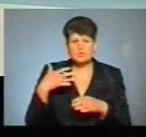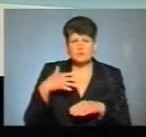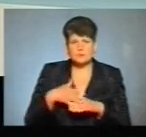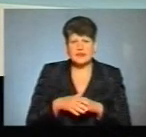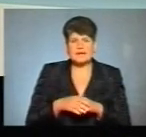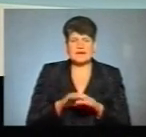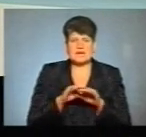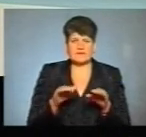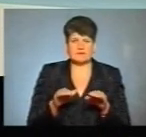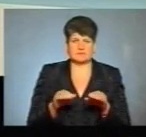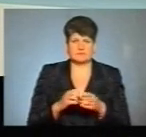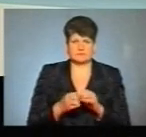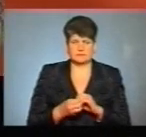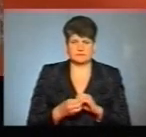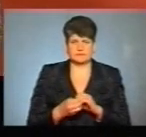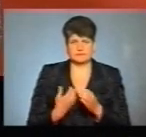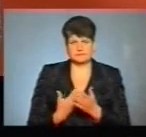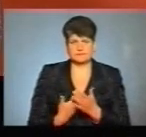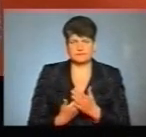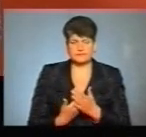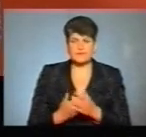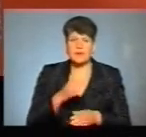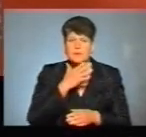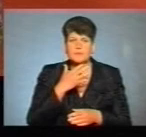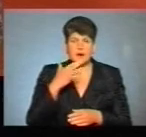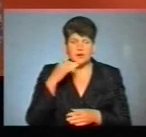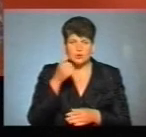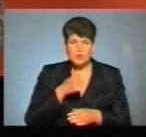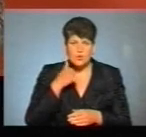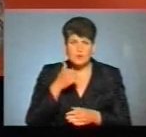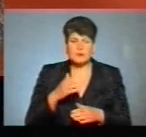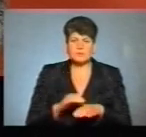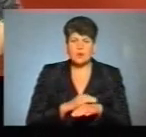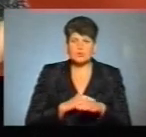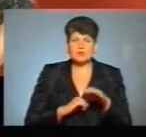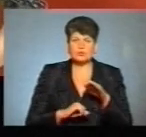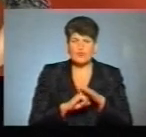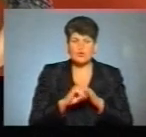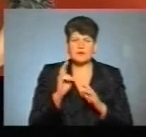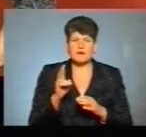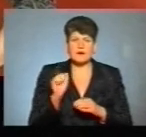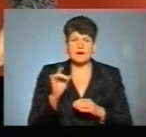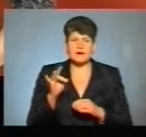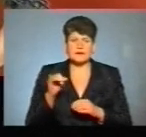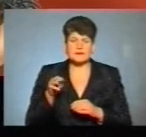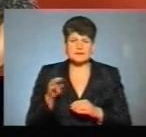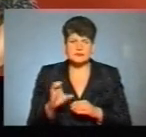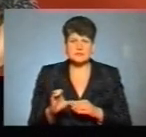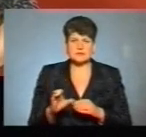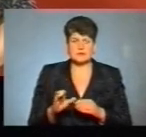усвідомлюємо рівень загрози, напевно. Багато років, власне, в благодійному фонді «Карітас»